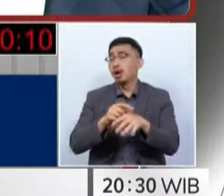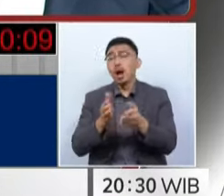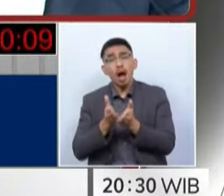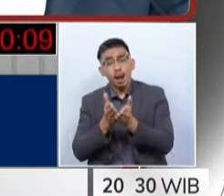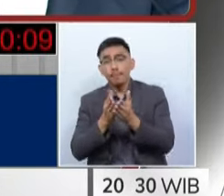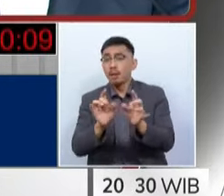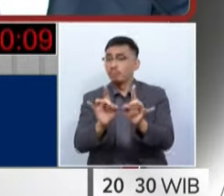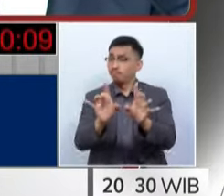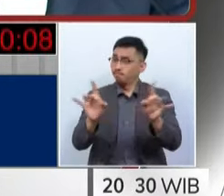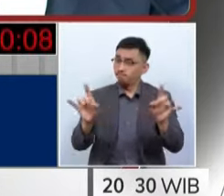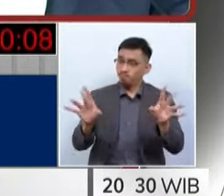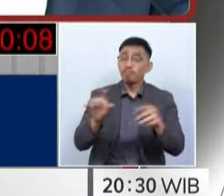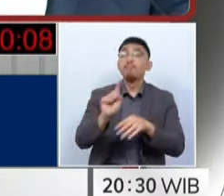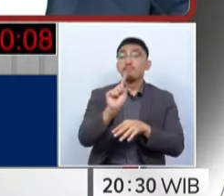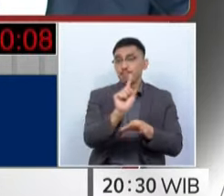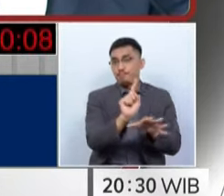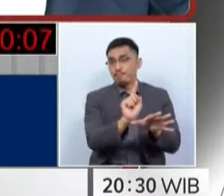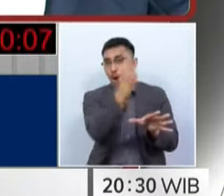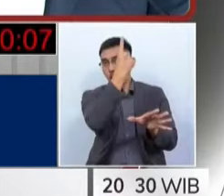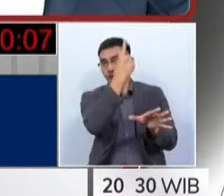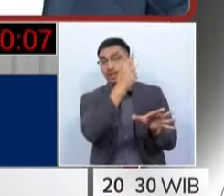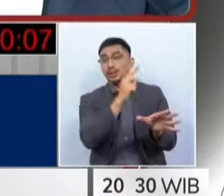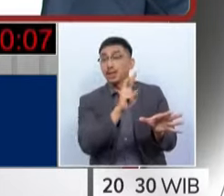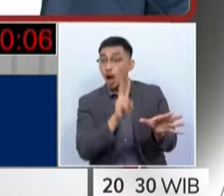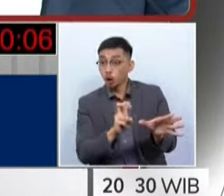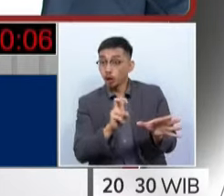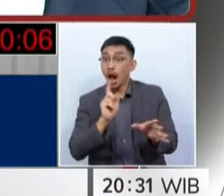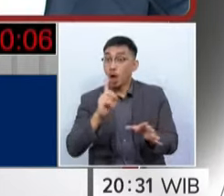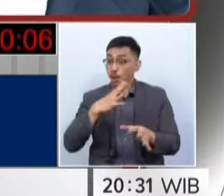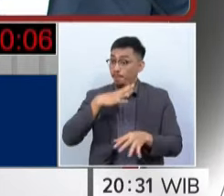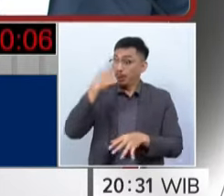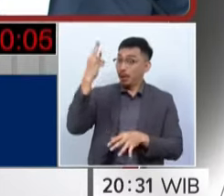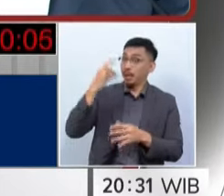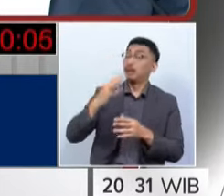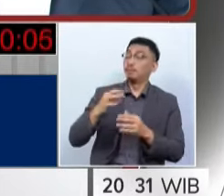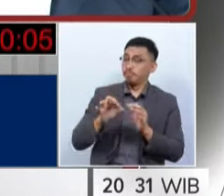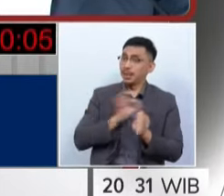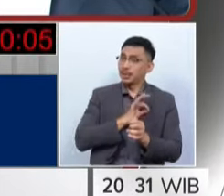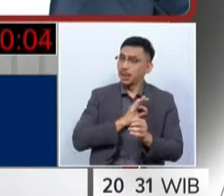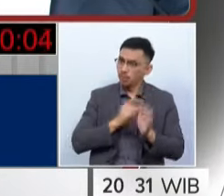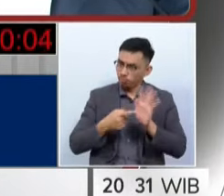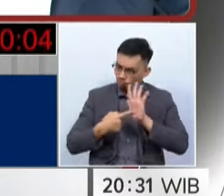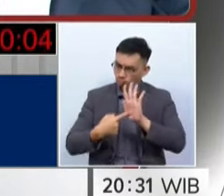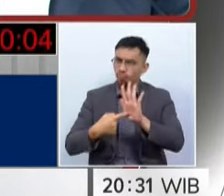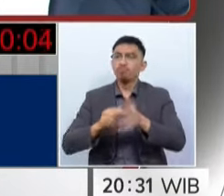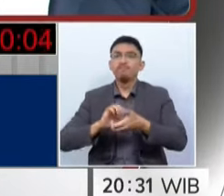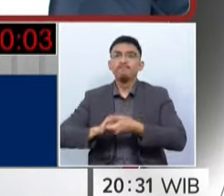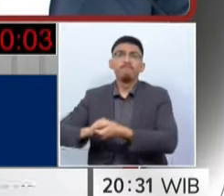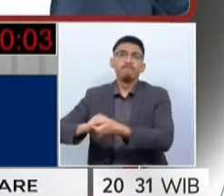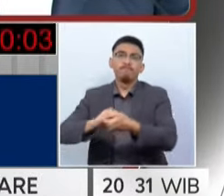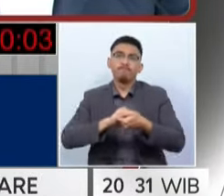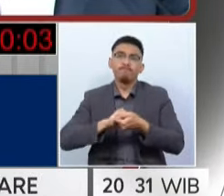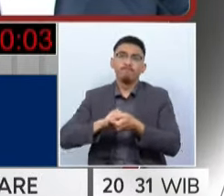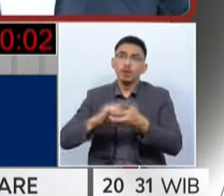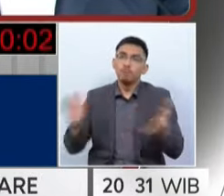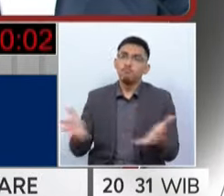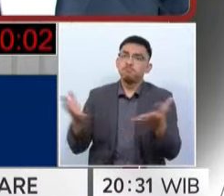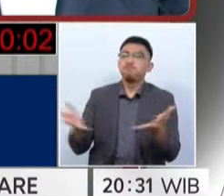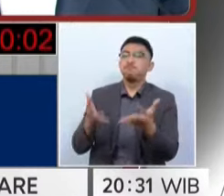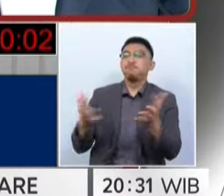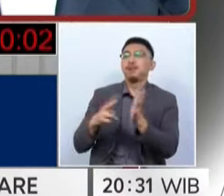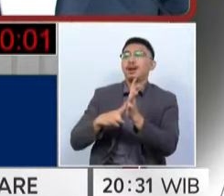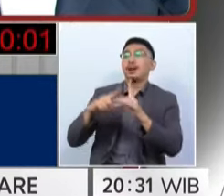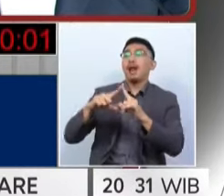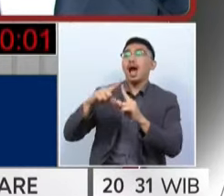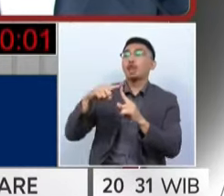prioritas dan begitu saya jadi presiden kita tunjukkan kedaulatan kita gas yang ada di Natuna Utara harus dieksploitasi